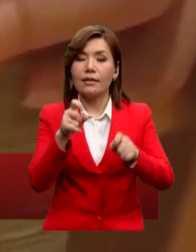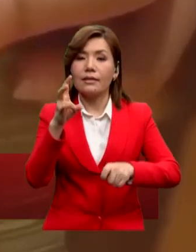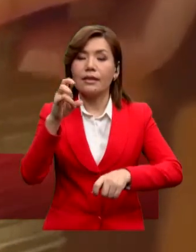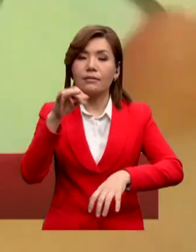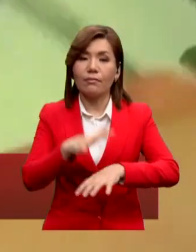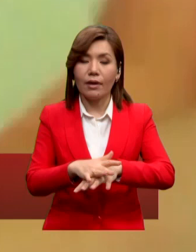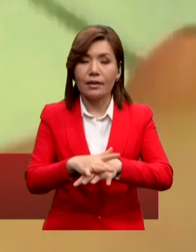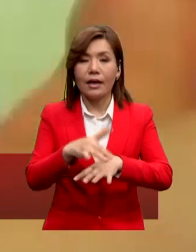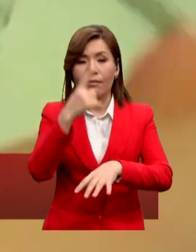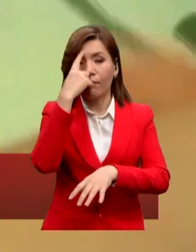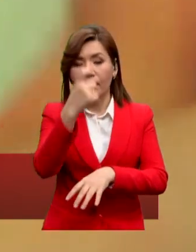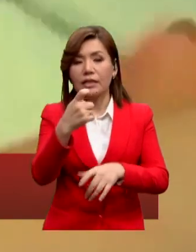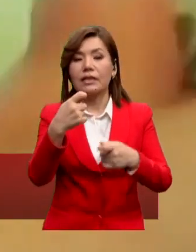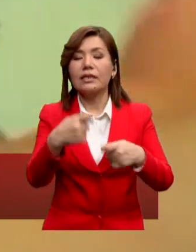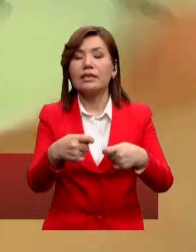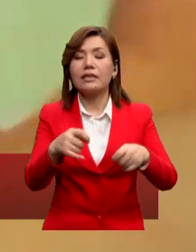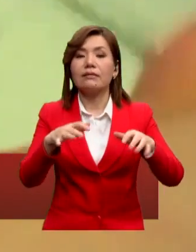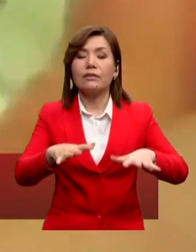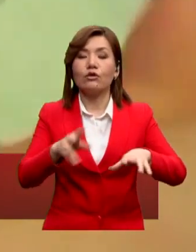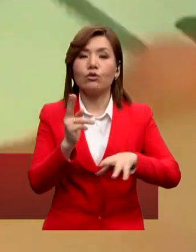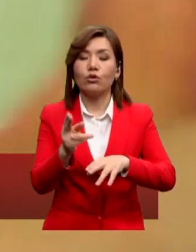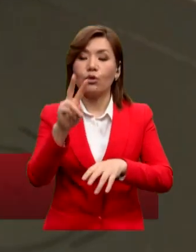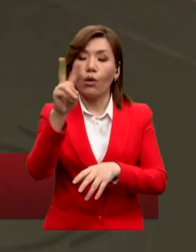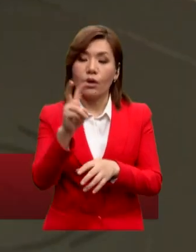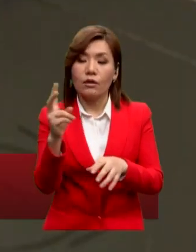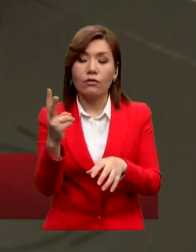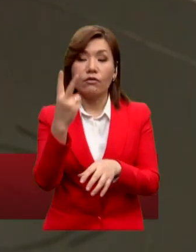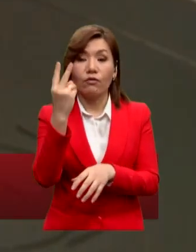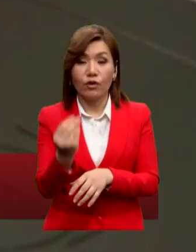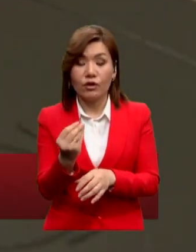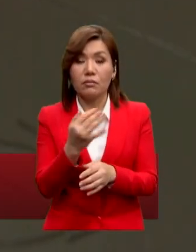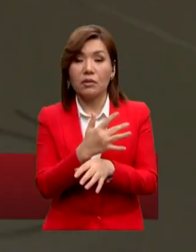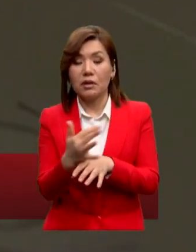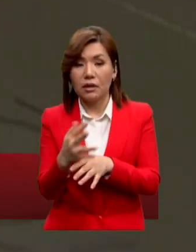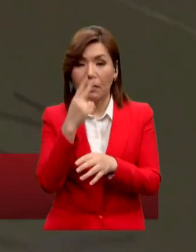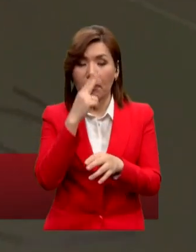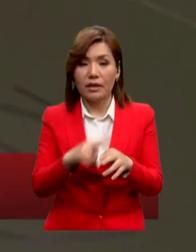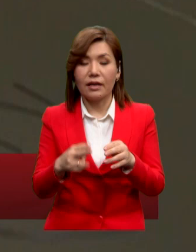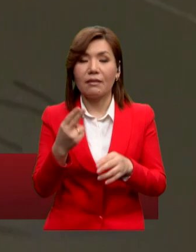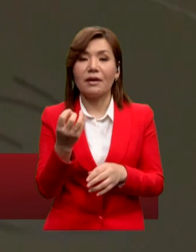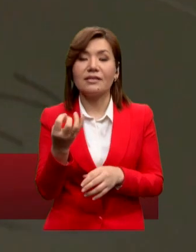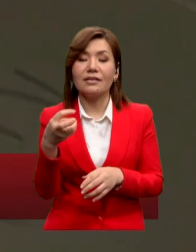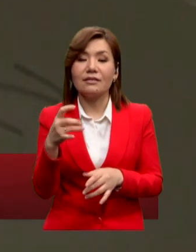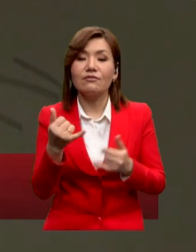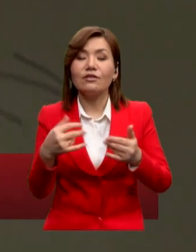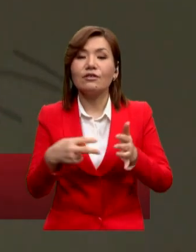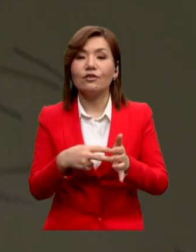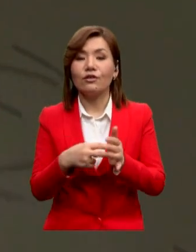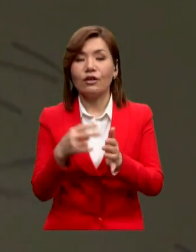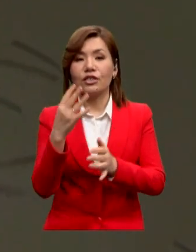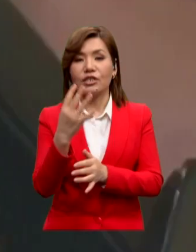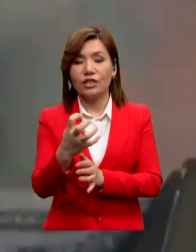может служить сигналом для рынка. Тем временем доллар уже второй день отыгрывает потерянные позиции. Сегодняшний курс составил